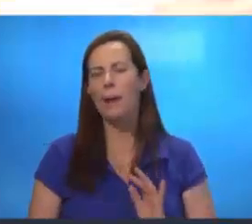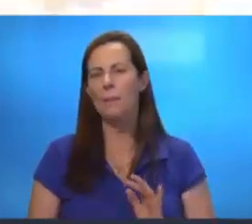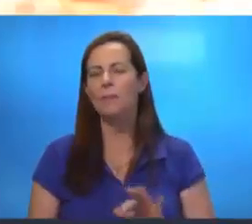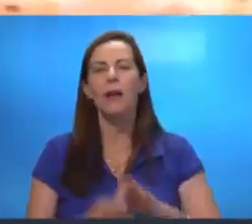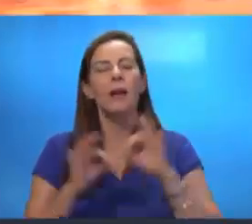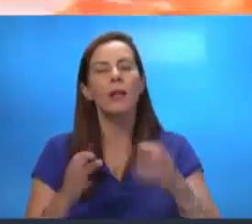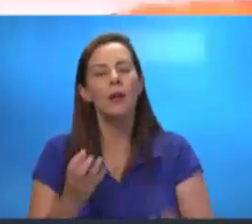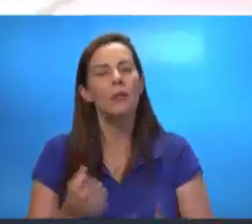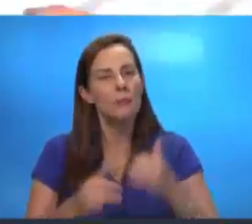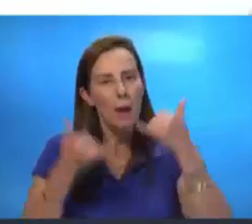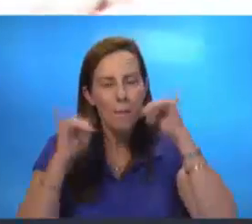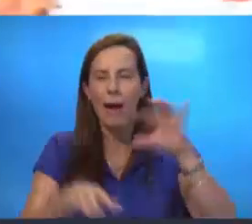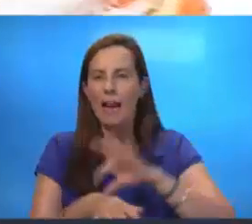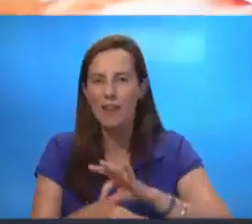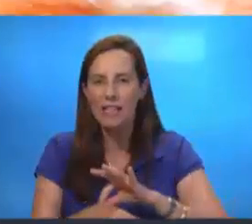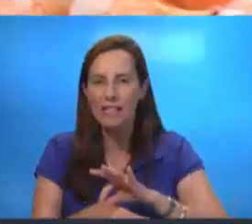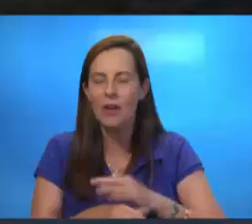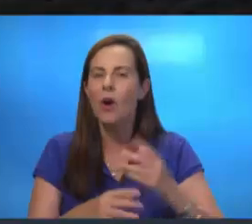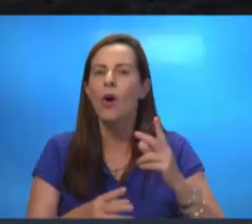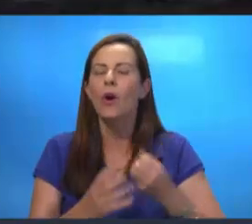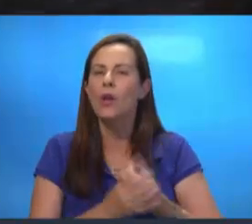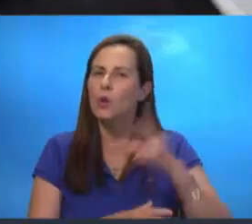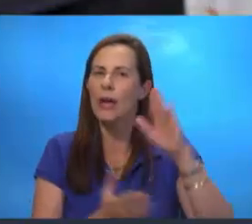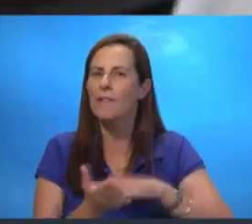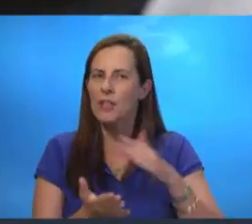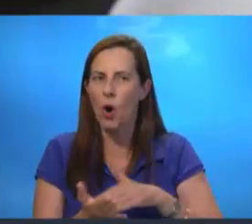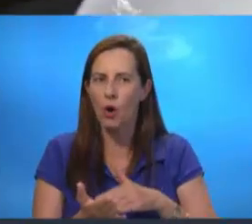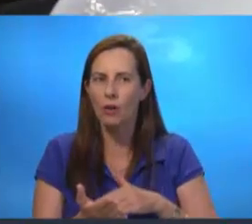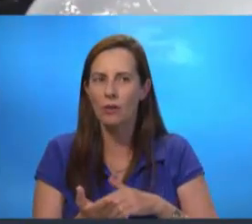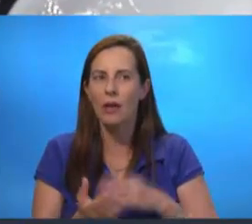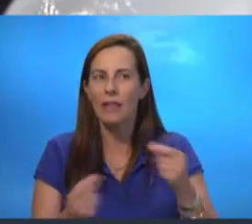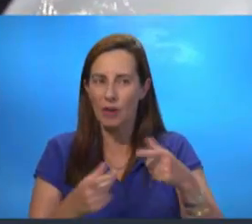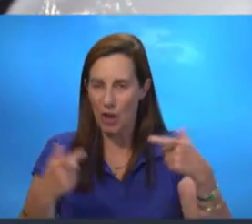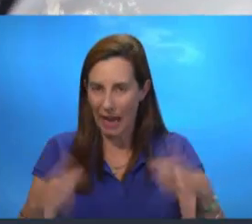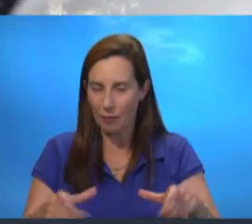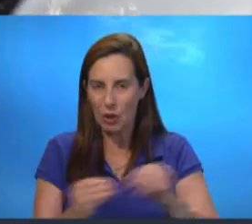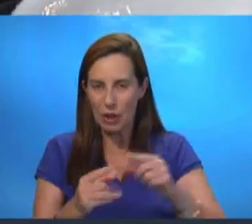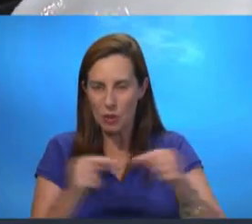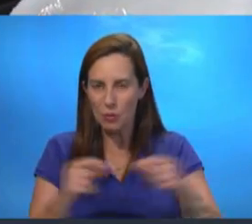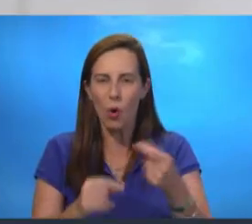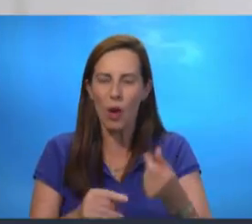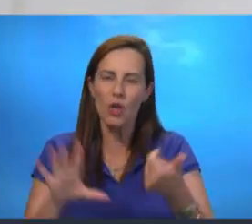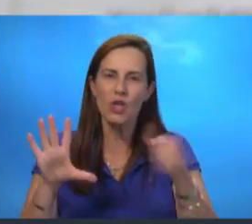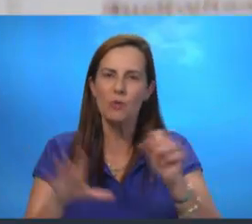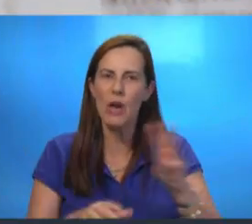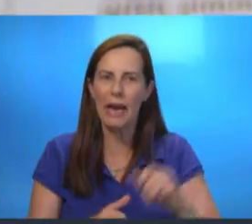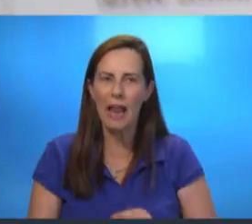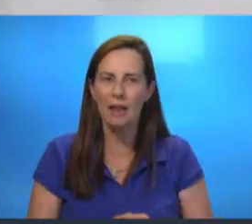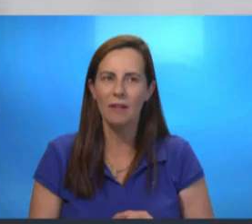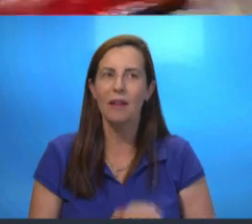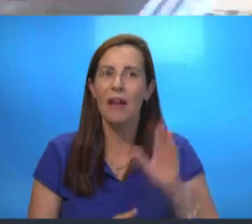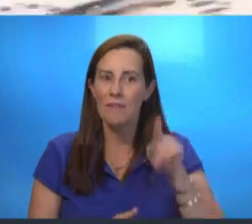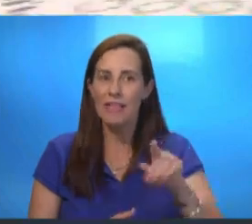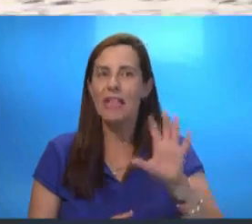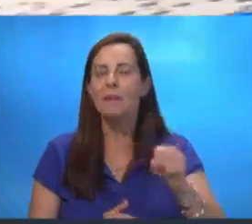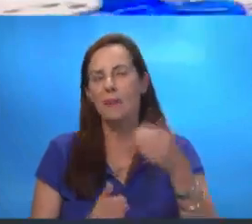לגדל בקר לבשר ולייצר יותר גבינות. מנה כזאת של אנטריקוט עם צ'יפס יכולה לעלות 60 שקלים. וזה,